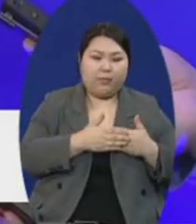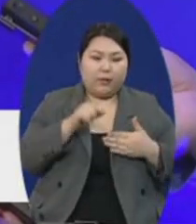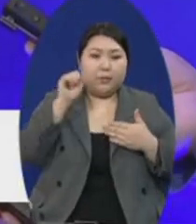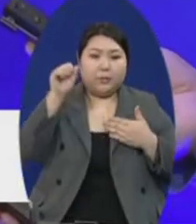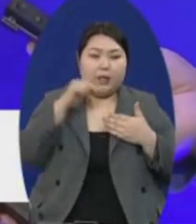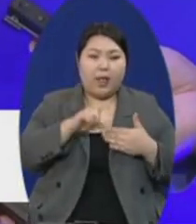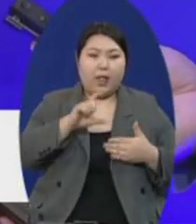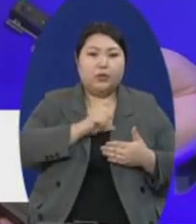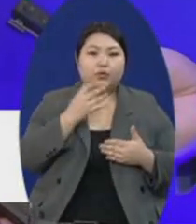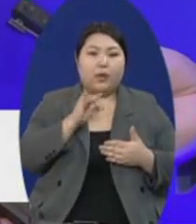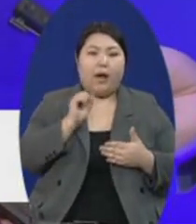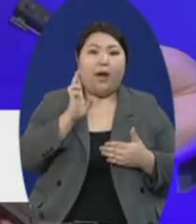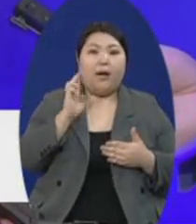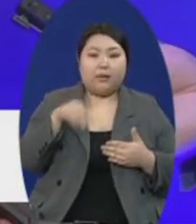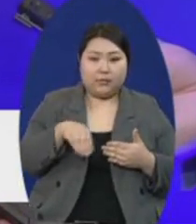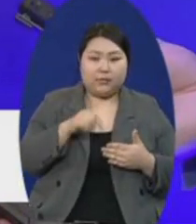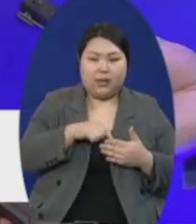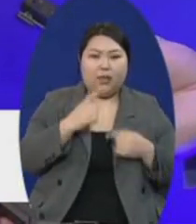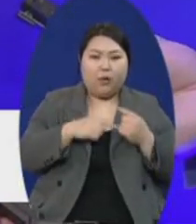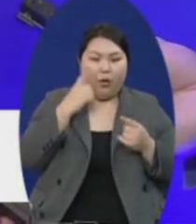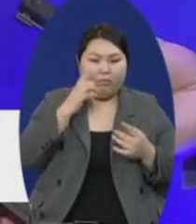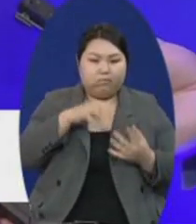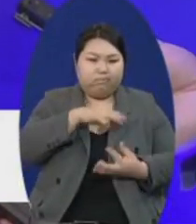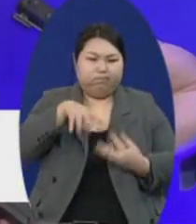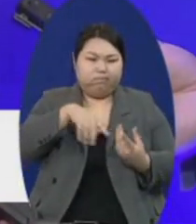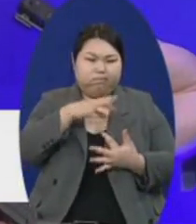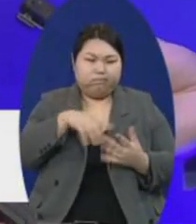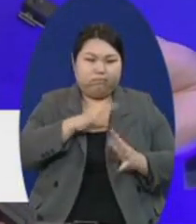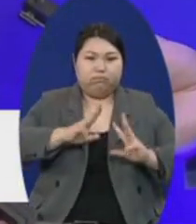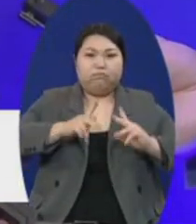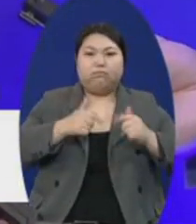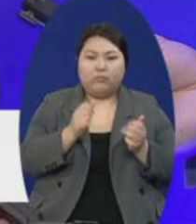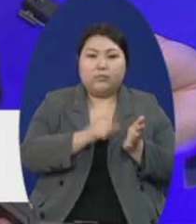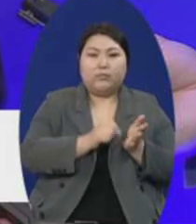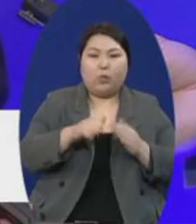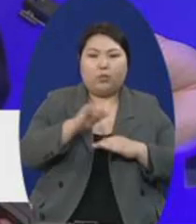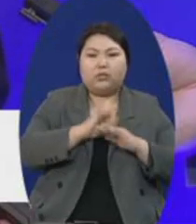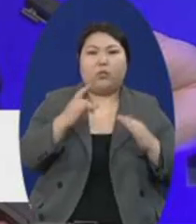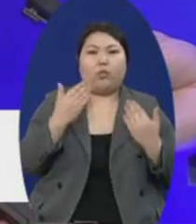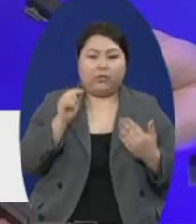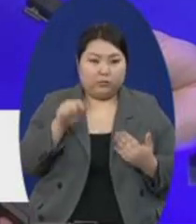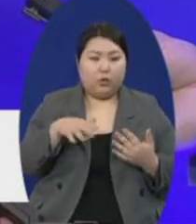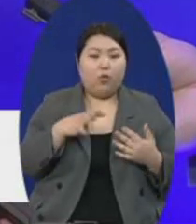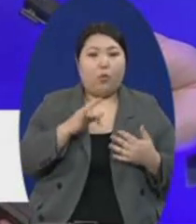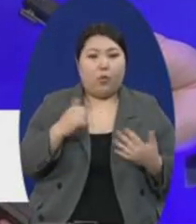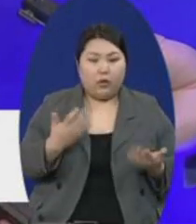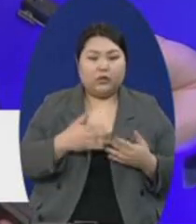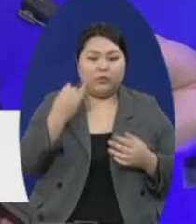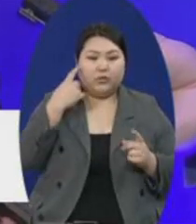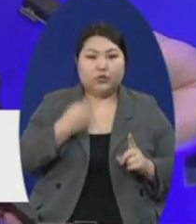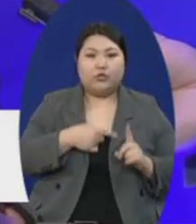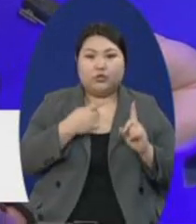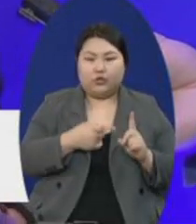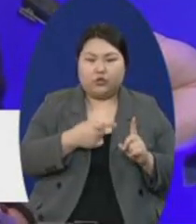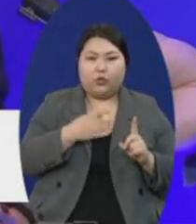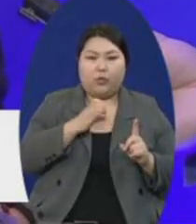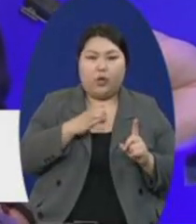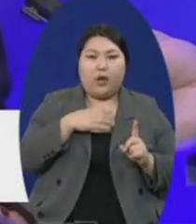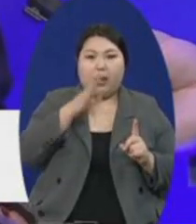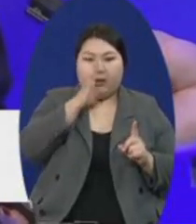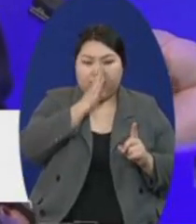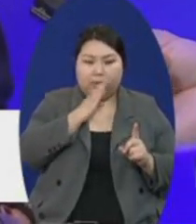иргэцэн актуудыг бич одоо илүү боловсруулах болох хэрэгтэй юм байна улсын хурлч гэдэг юм уу те. Ийм чиглэлээр бол энэ нэлээд тийм